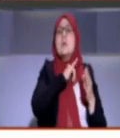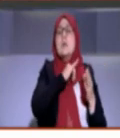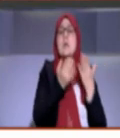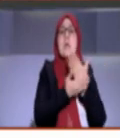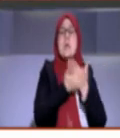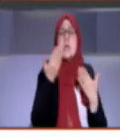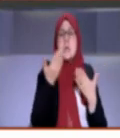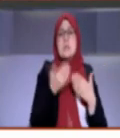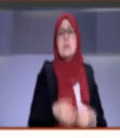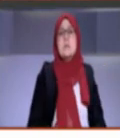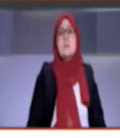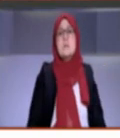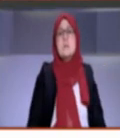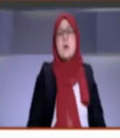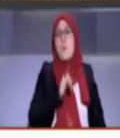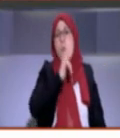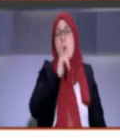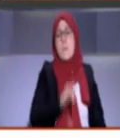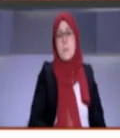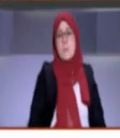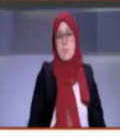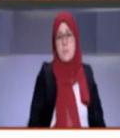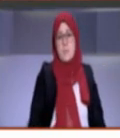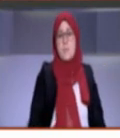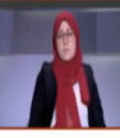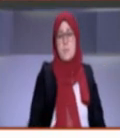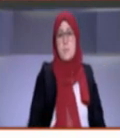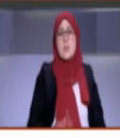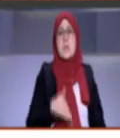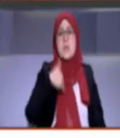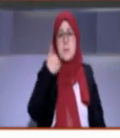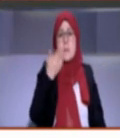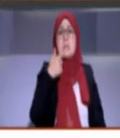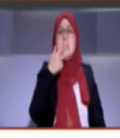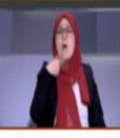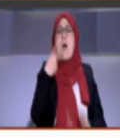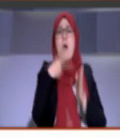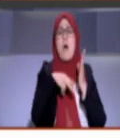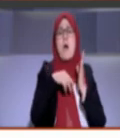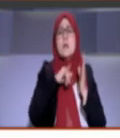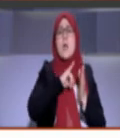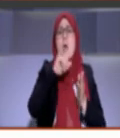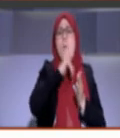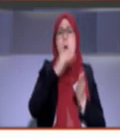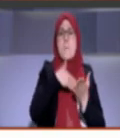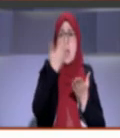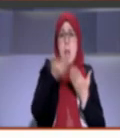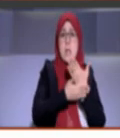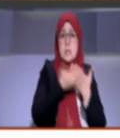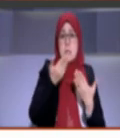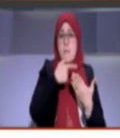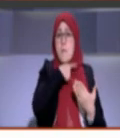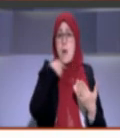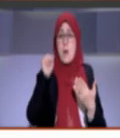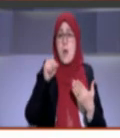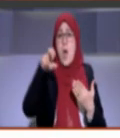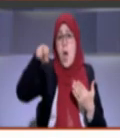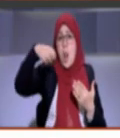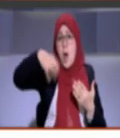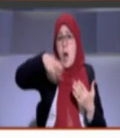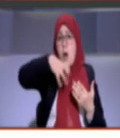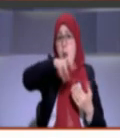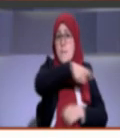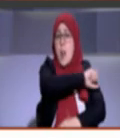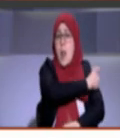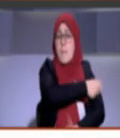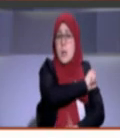تقرير الاكاديميه. وهذه التدابير الجديده التي تتحدث عنها عربي فيما يتعلق بالاقاليم الالمانيه،